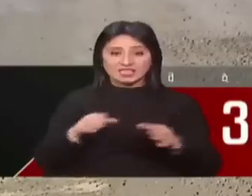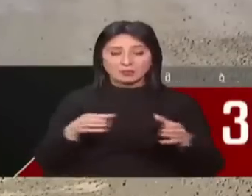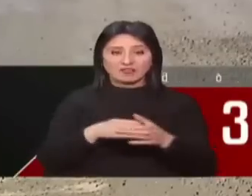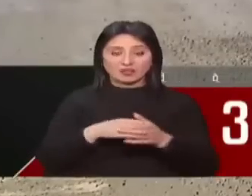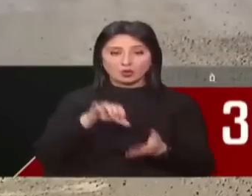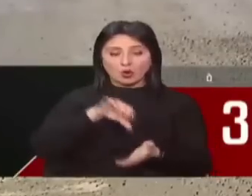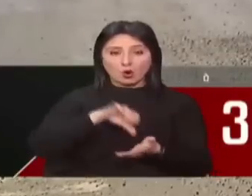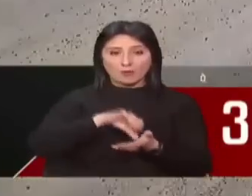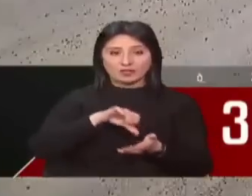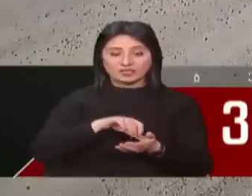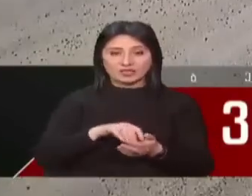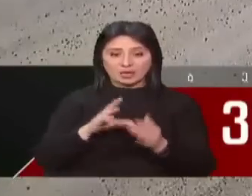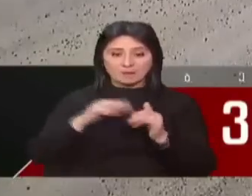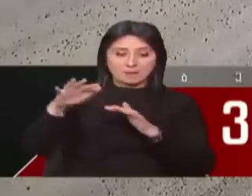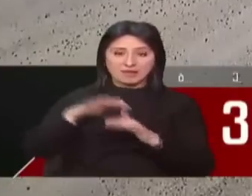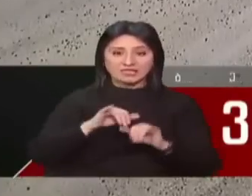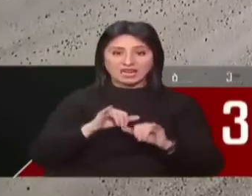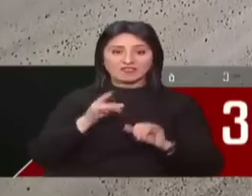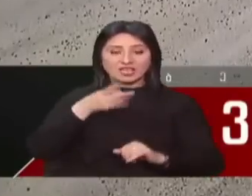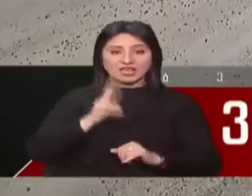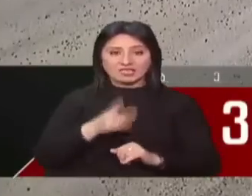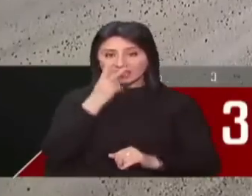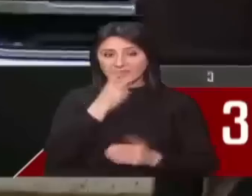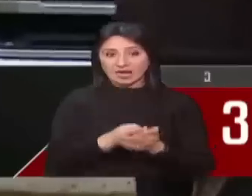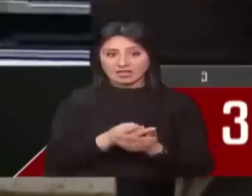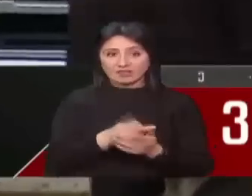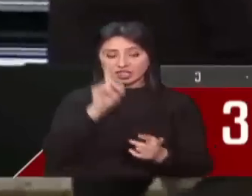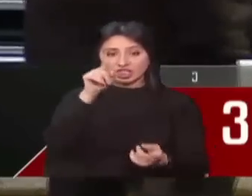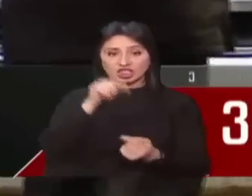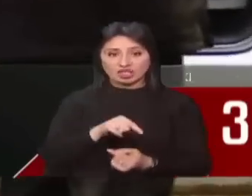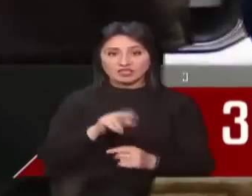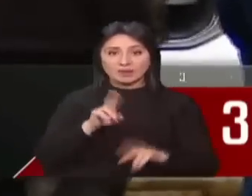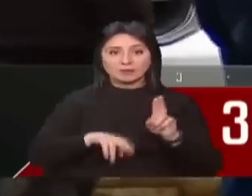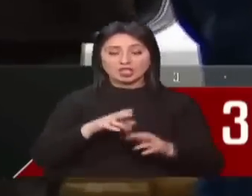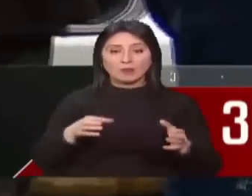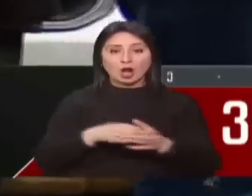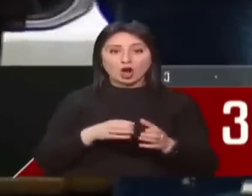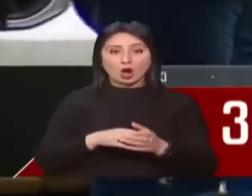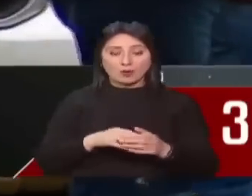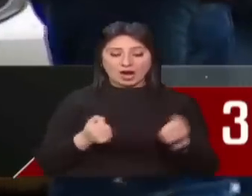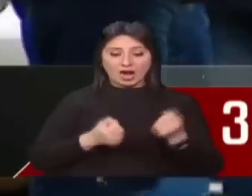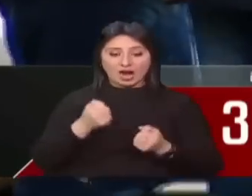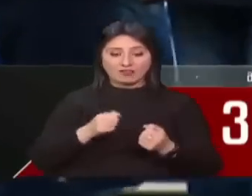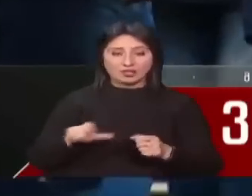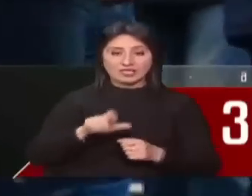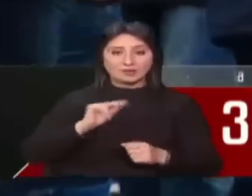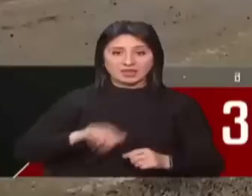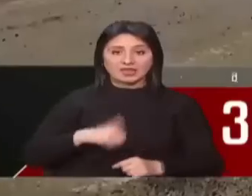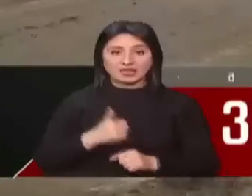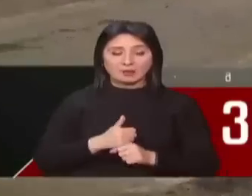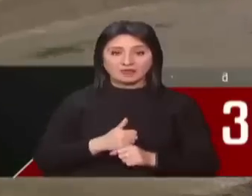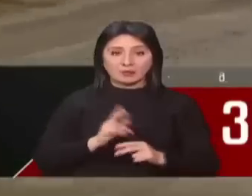კომპანიის წარმომადგენლებმა მეწყერის განვითარების რისკები დაინახეს. შესაბამისად მშენებელ კომპანიასა და საავტომობილო გზების